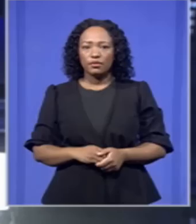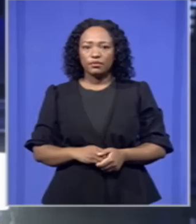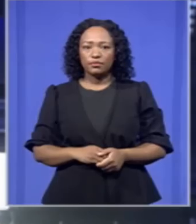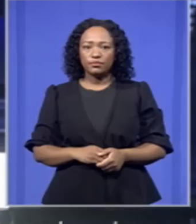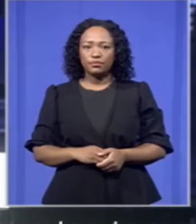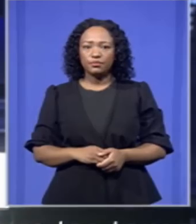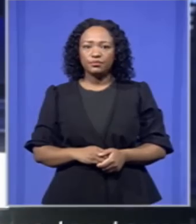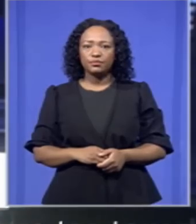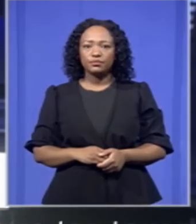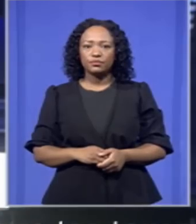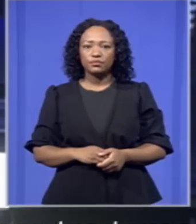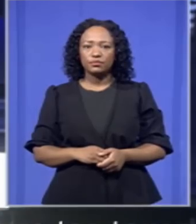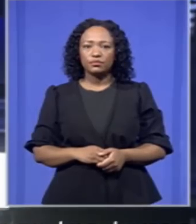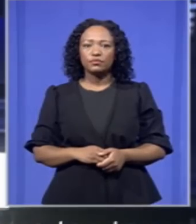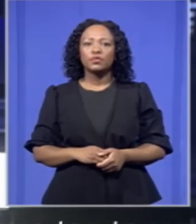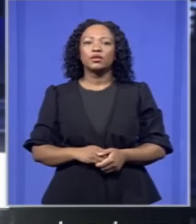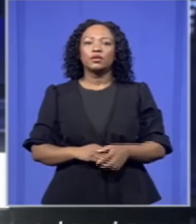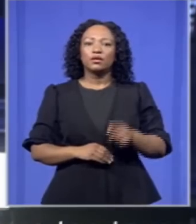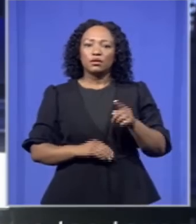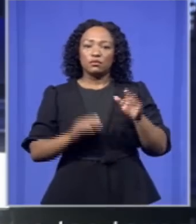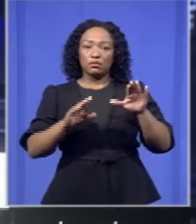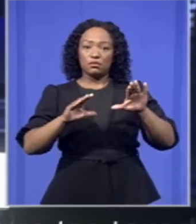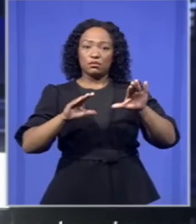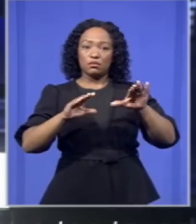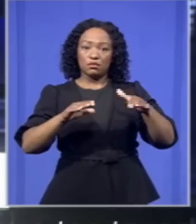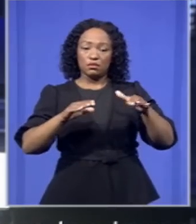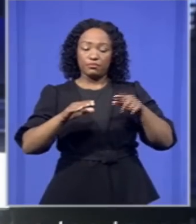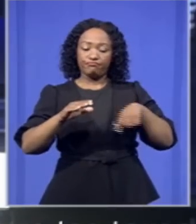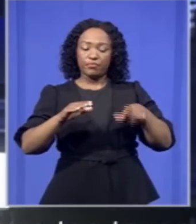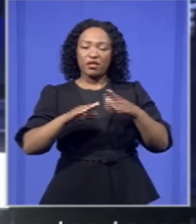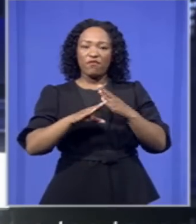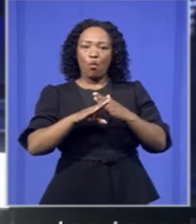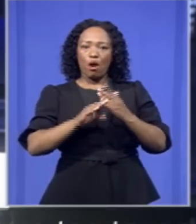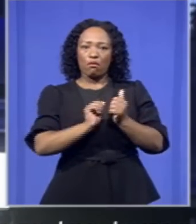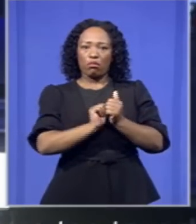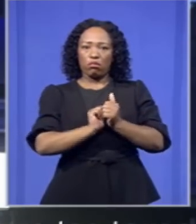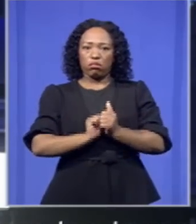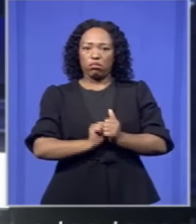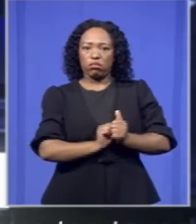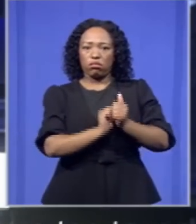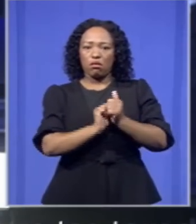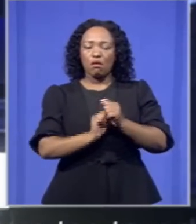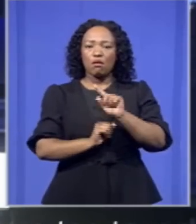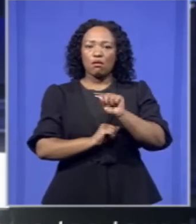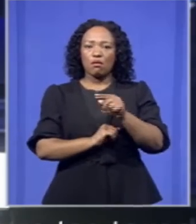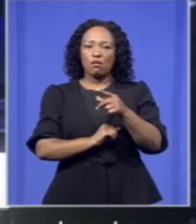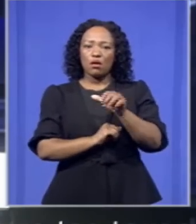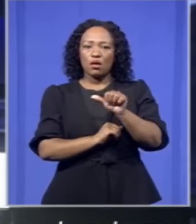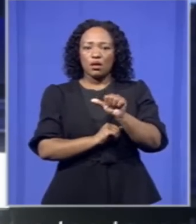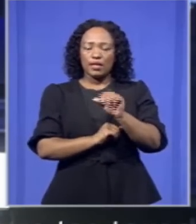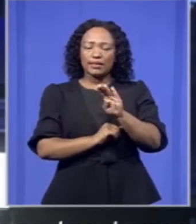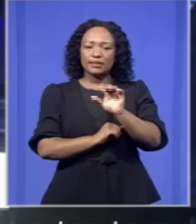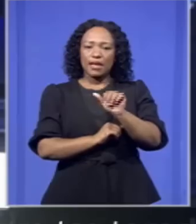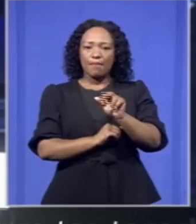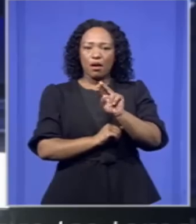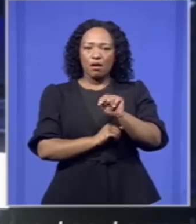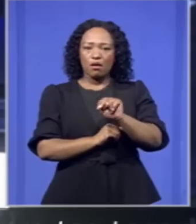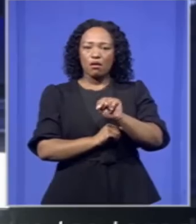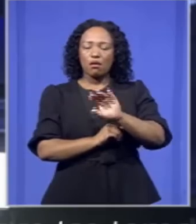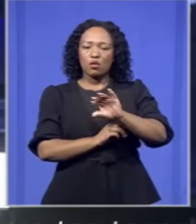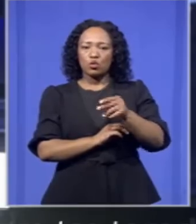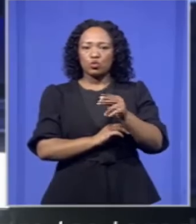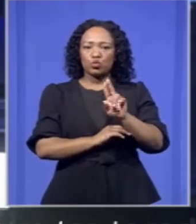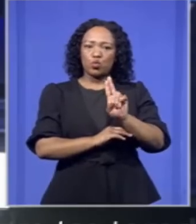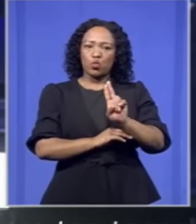Maloko a Sidika Scheme Cooperative kwa Thabanchu a ikwetse go lefapha la tlhabololo ya metsemagae